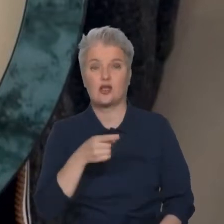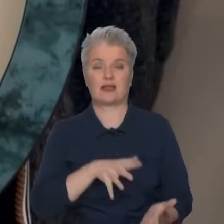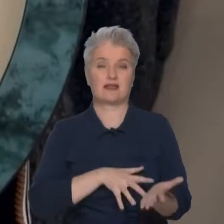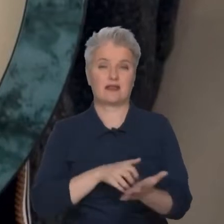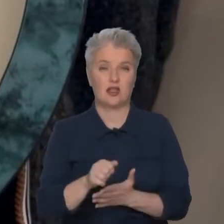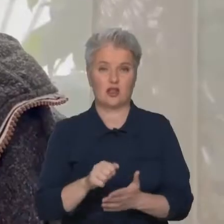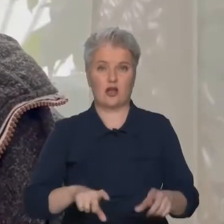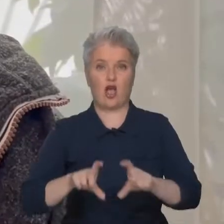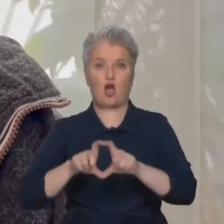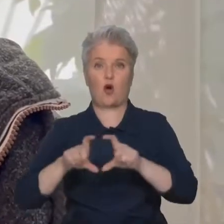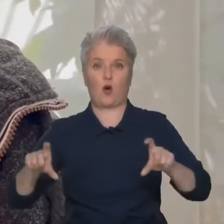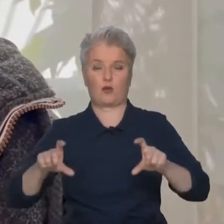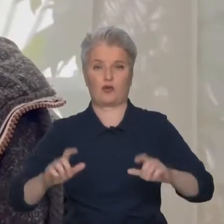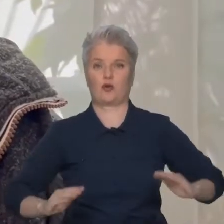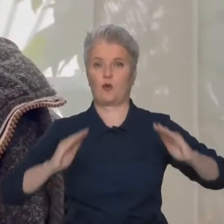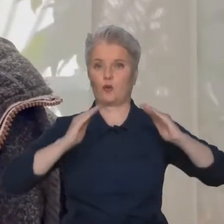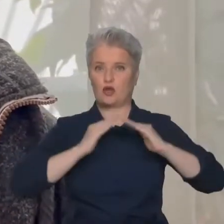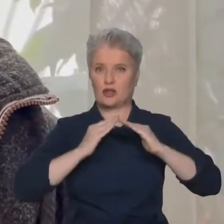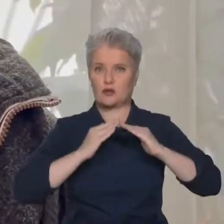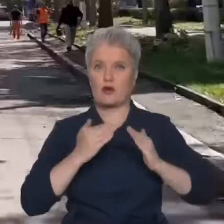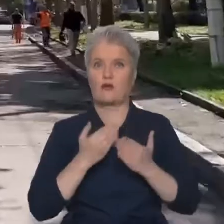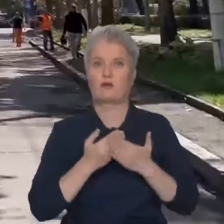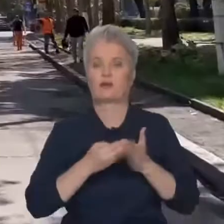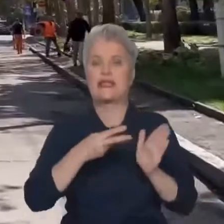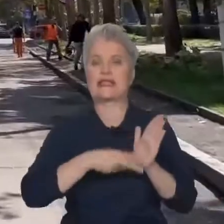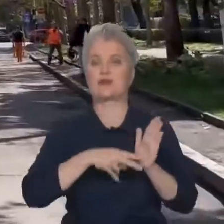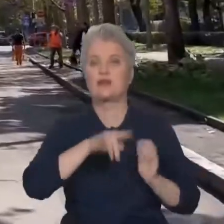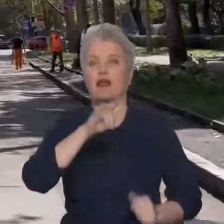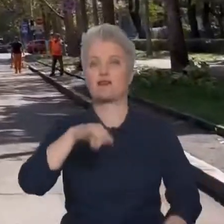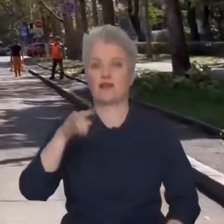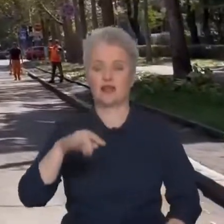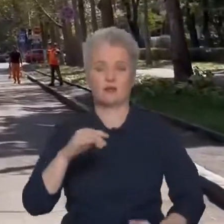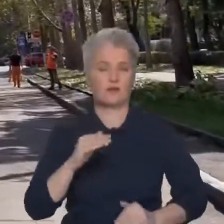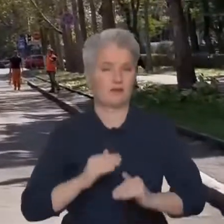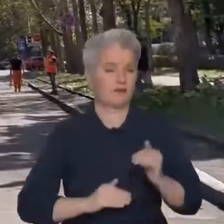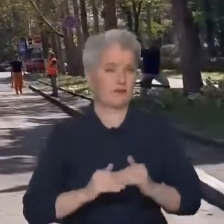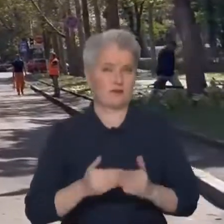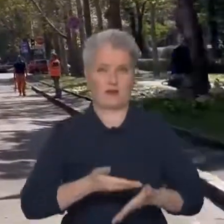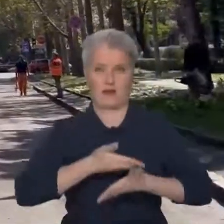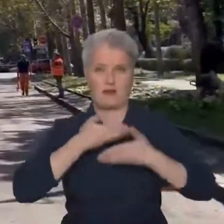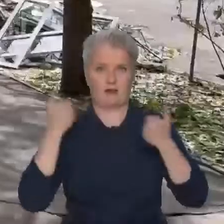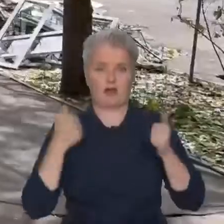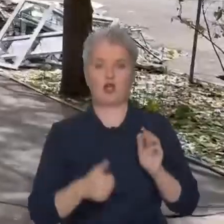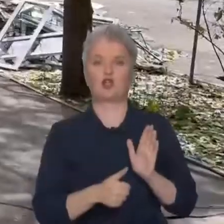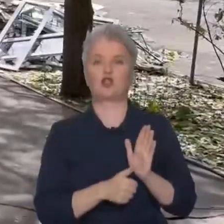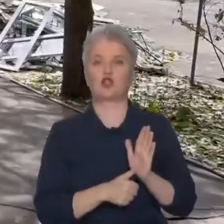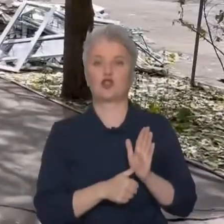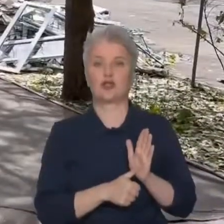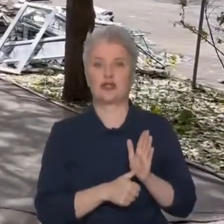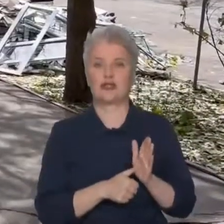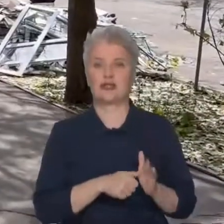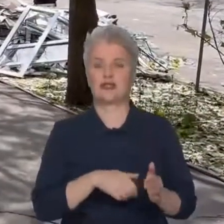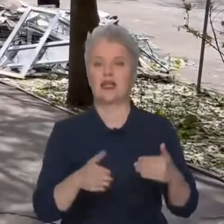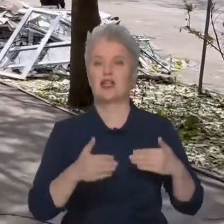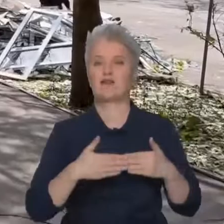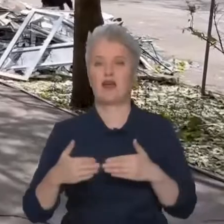корпусу будинку. Біля 70 вікон практично немає. 6, здається, дверей,